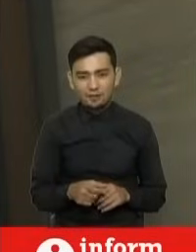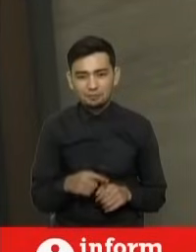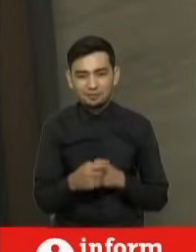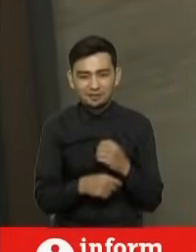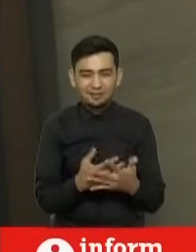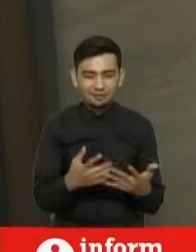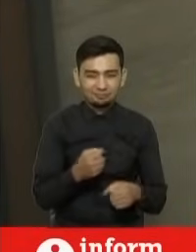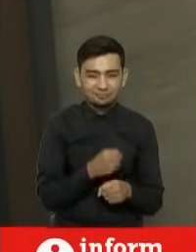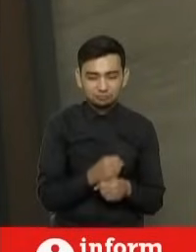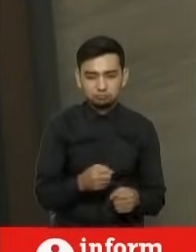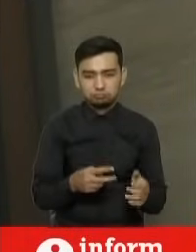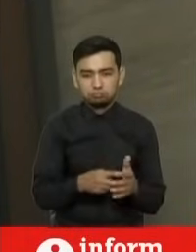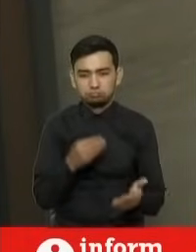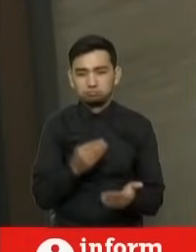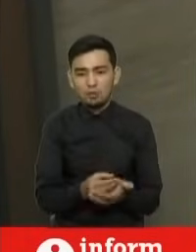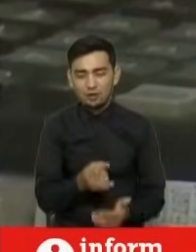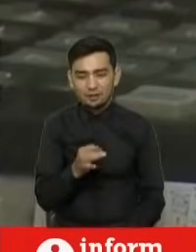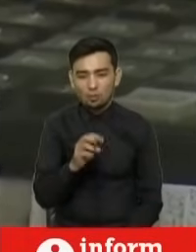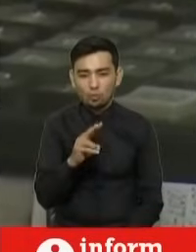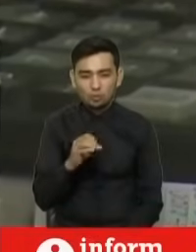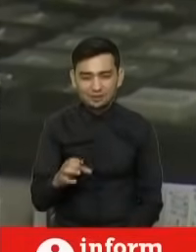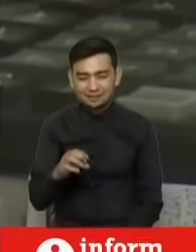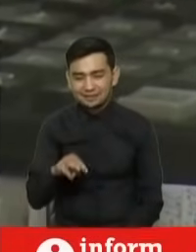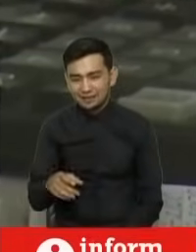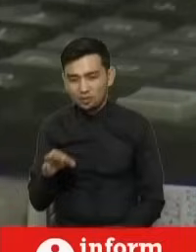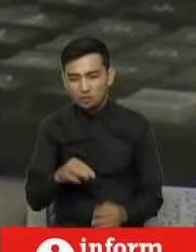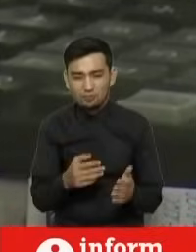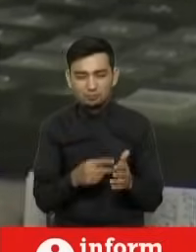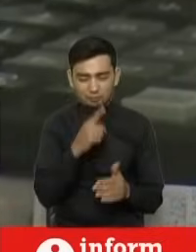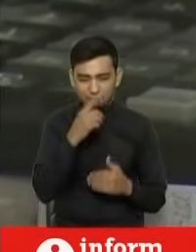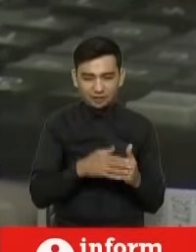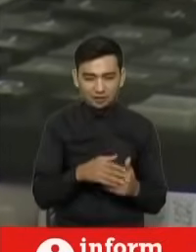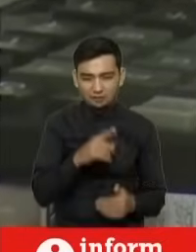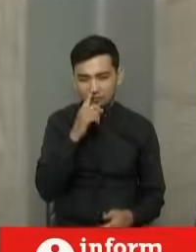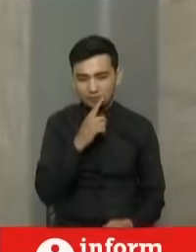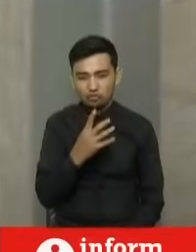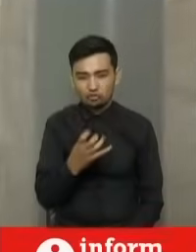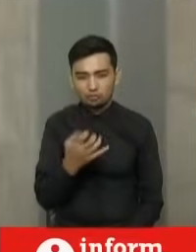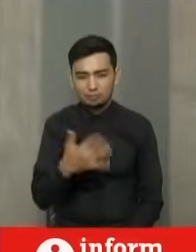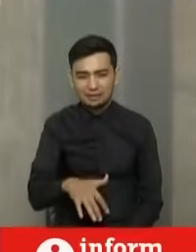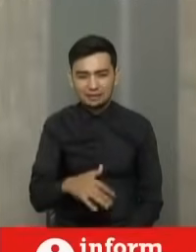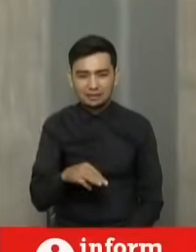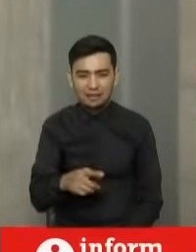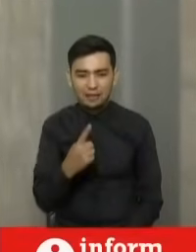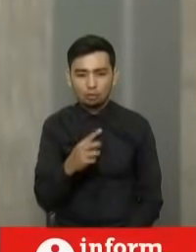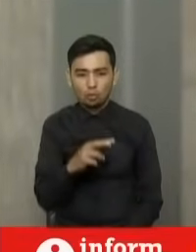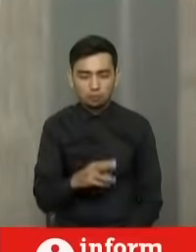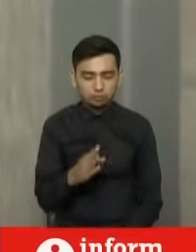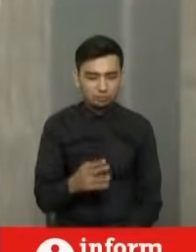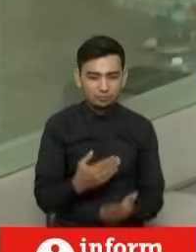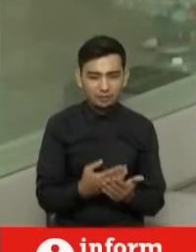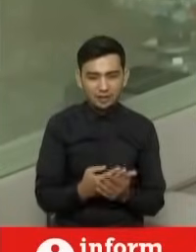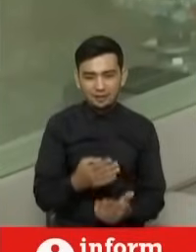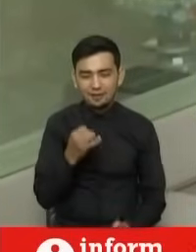В ближайшие 3 месяца курс тенге ожидается на уровне 465 тенге за 1 доллар. Коридор составляет плюс-минус 5